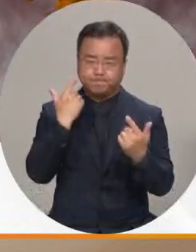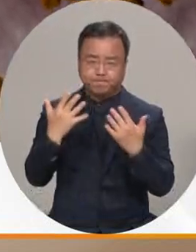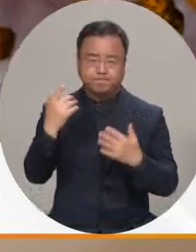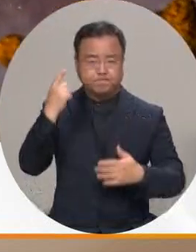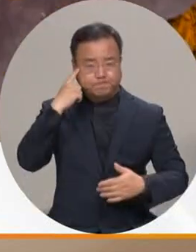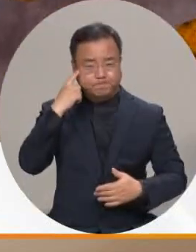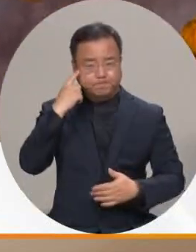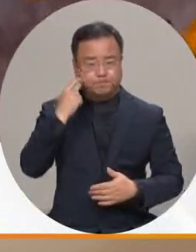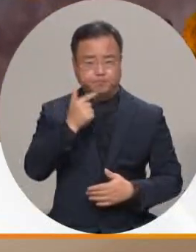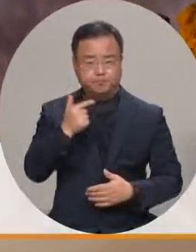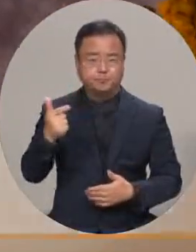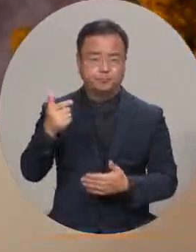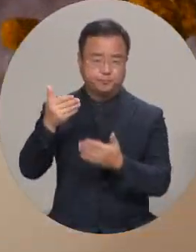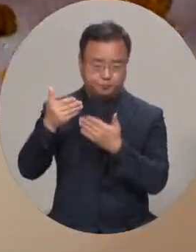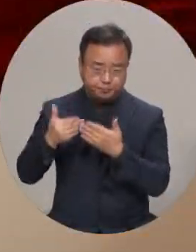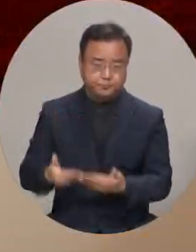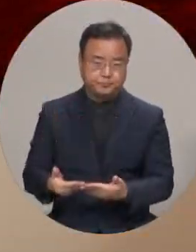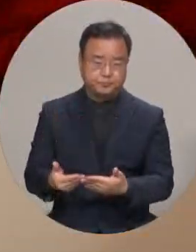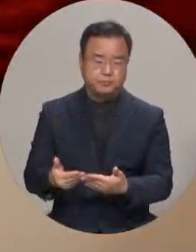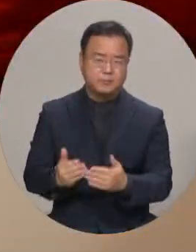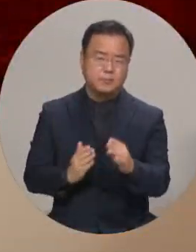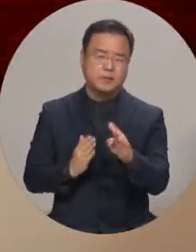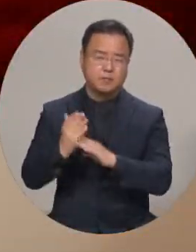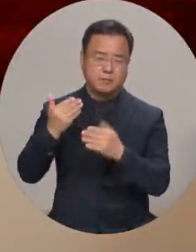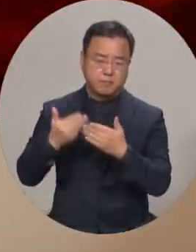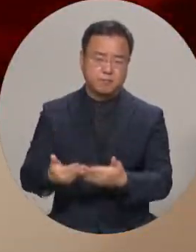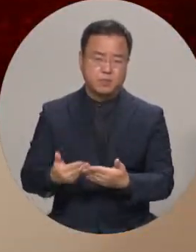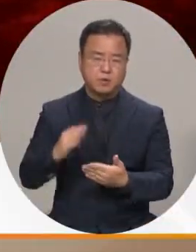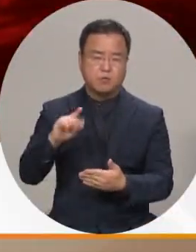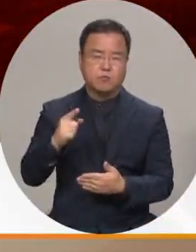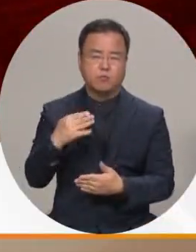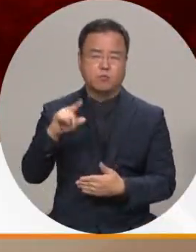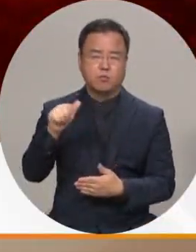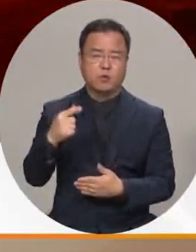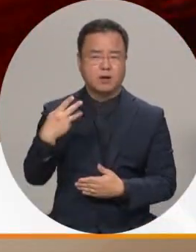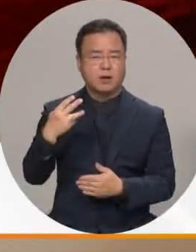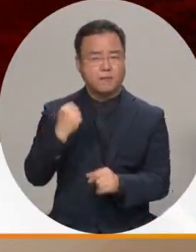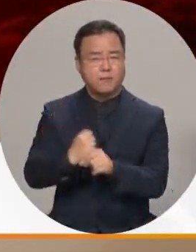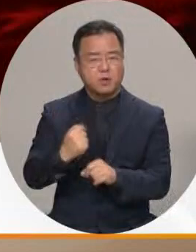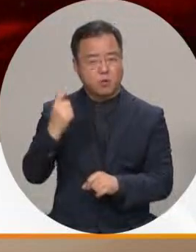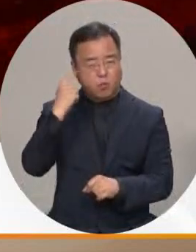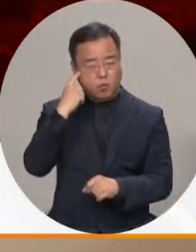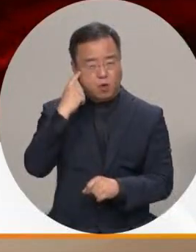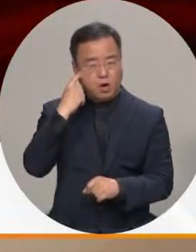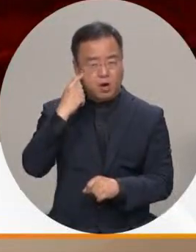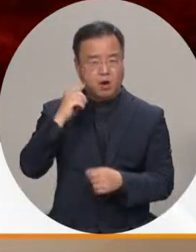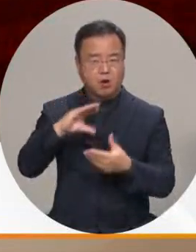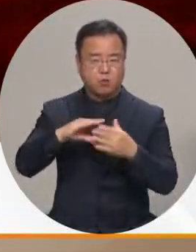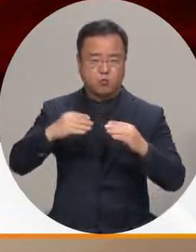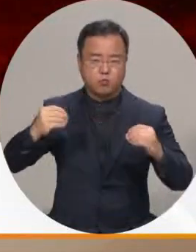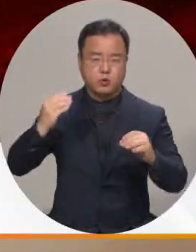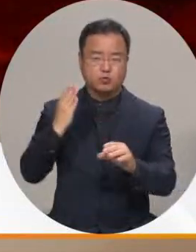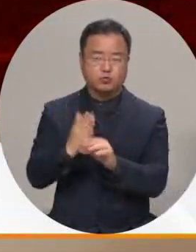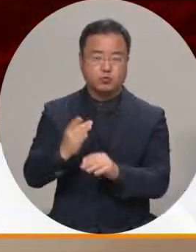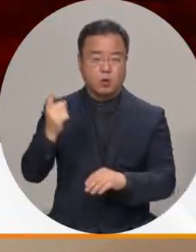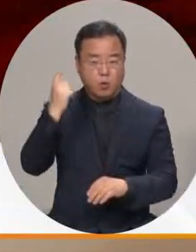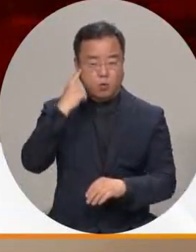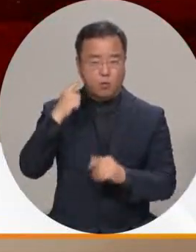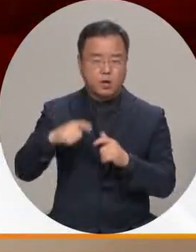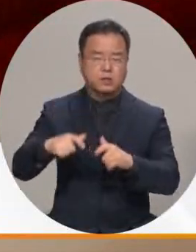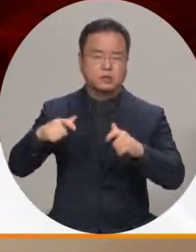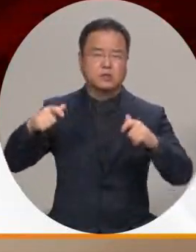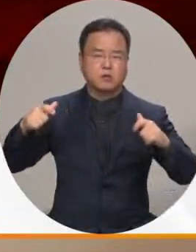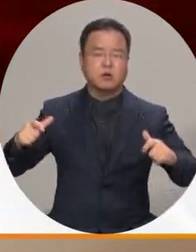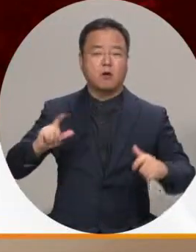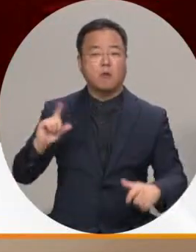왜 초대 질량 블랙홀이 우주 초기에 만들어졌는지 이들이 왜 은하 중심에 있는지 그리고 이들이 어떻게 성장해 가는지에 대해서